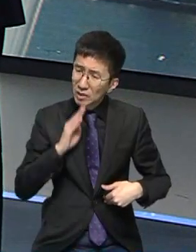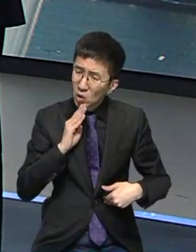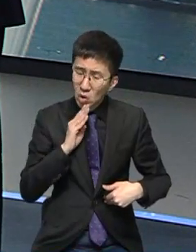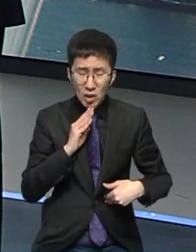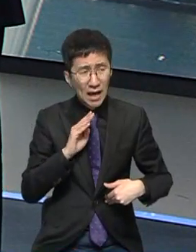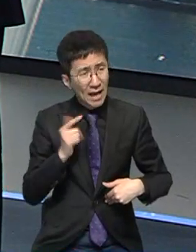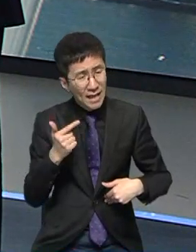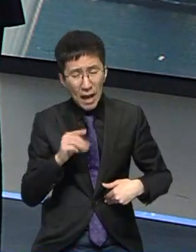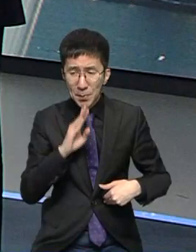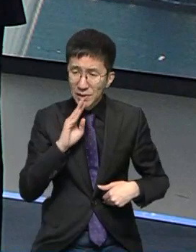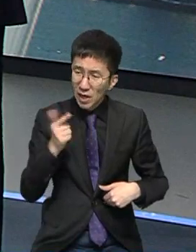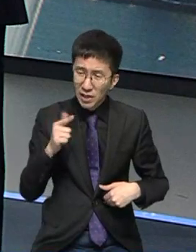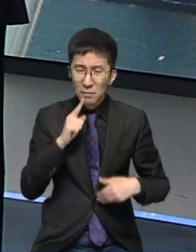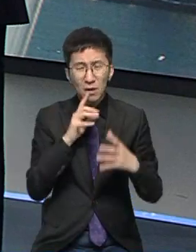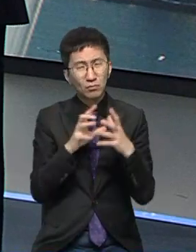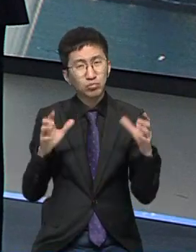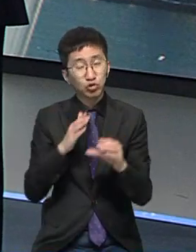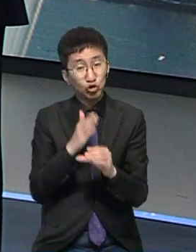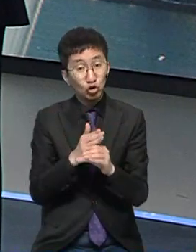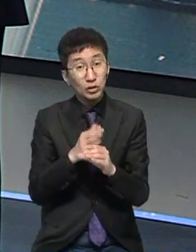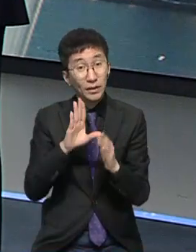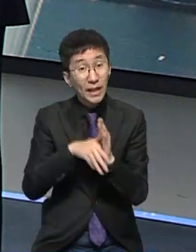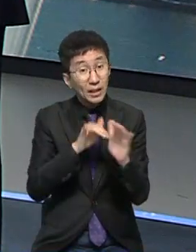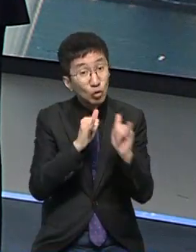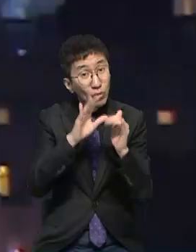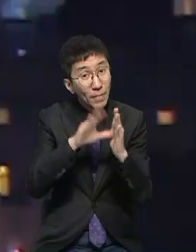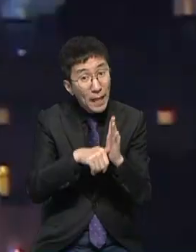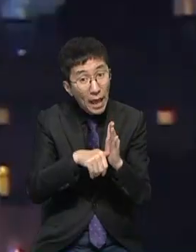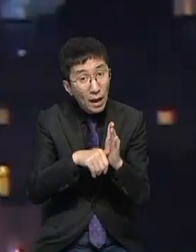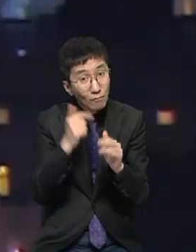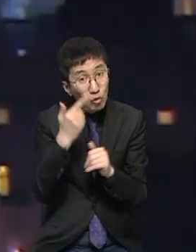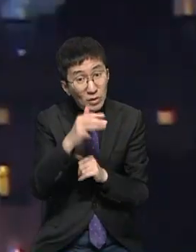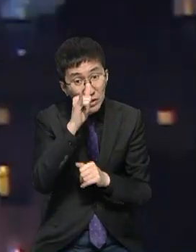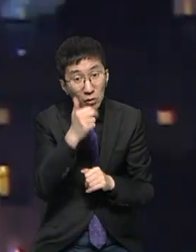대해서 인터뷰하면서 교수들한테 물어본 게 있습니까?